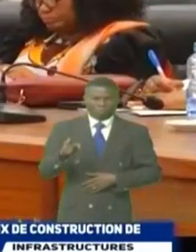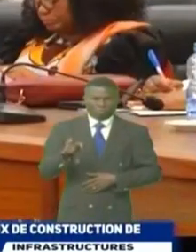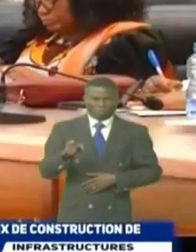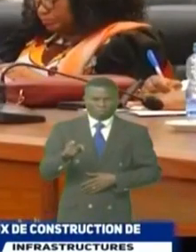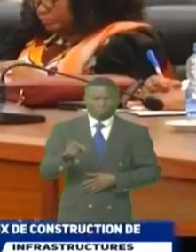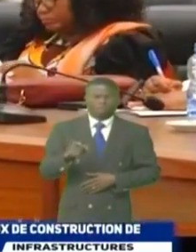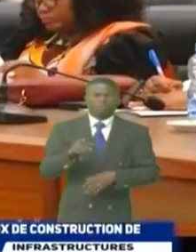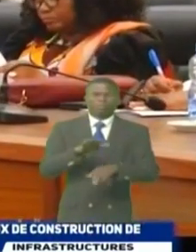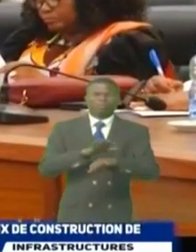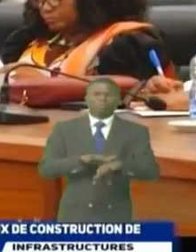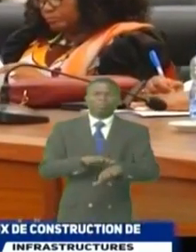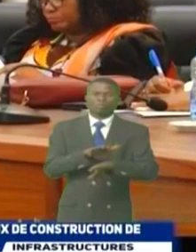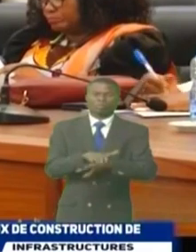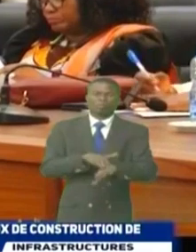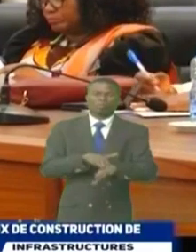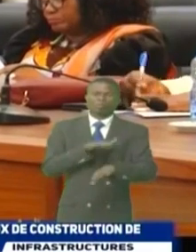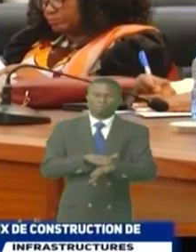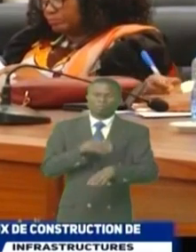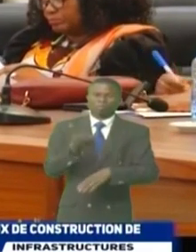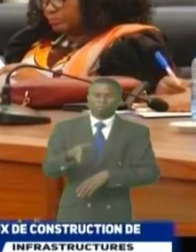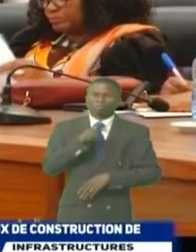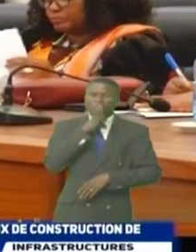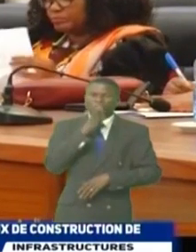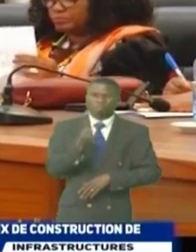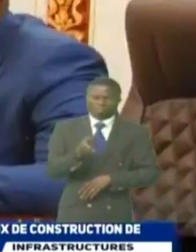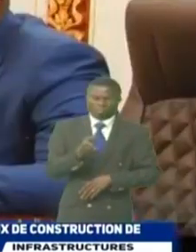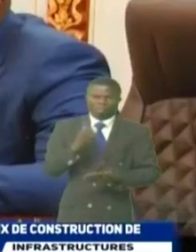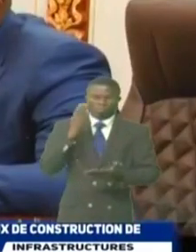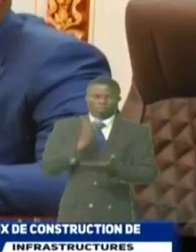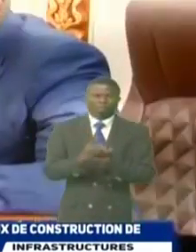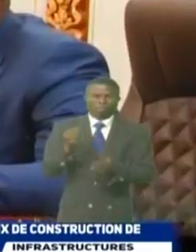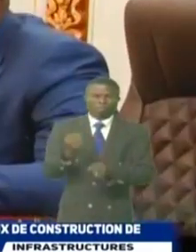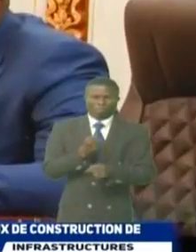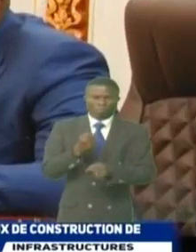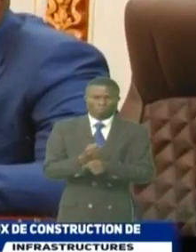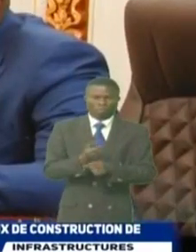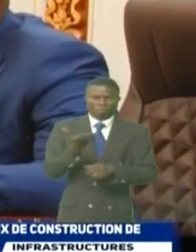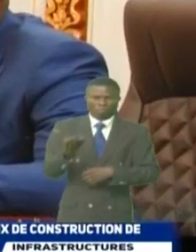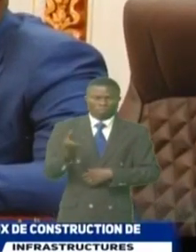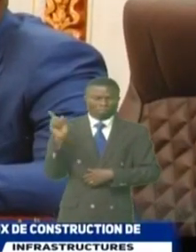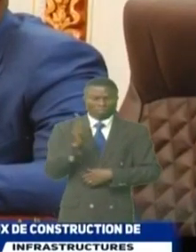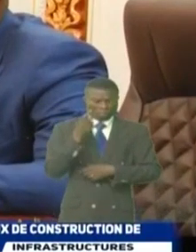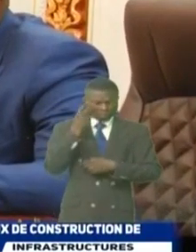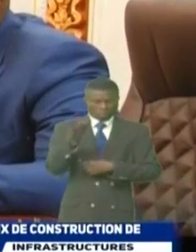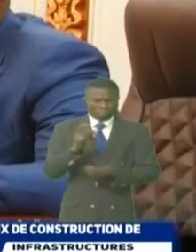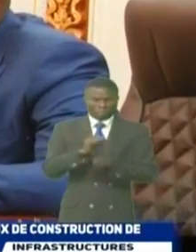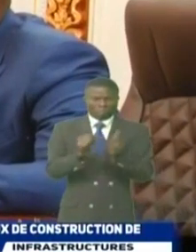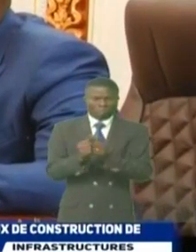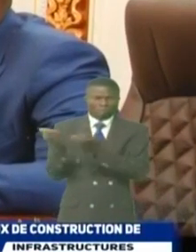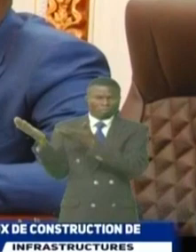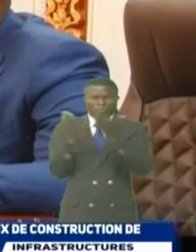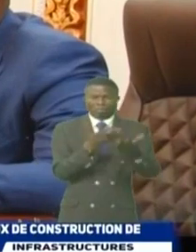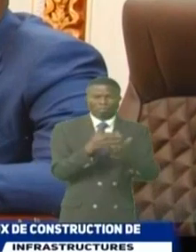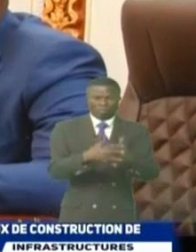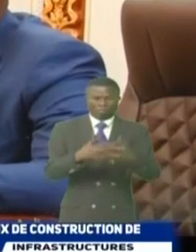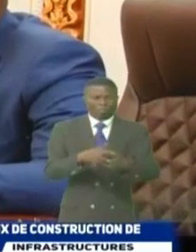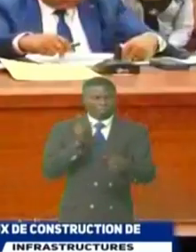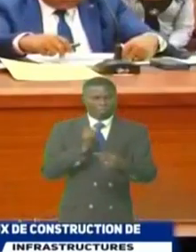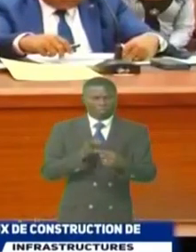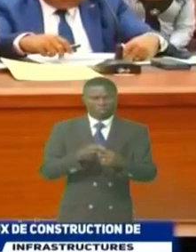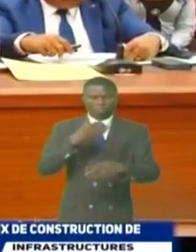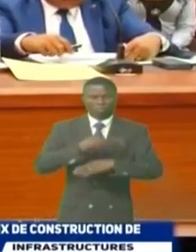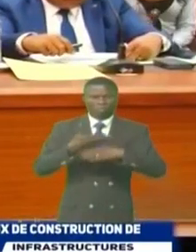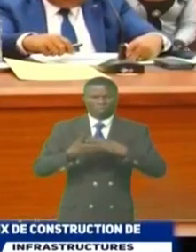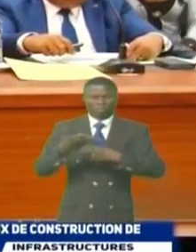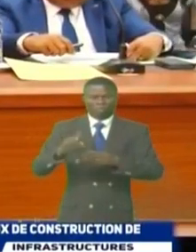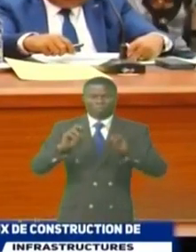ce jour un petit ralentissement. L'équipe sur le terrain attribue cette situation aux difficultés de transport de matériel de construction.